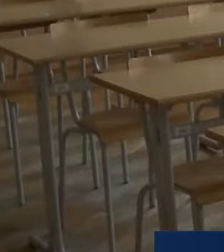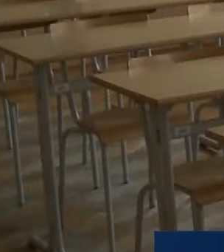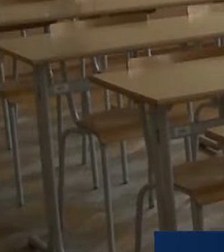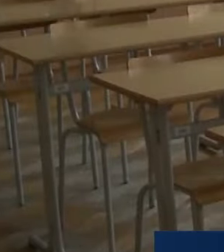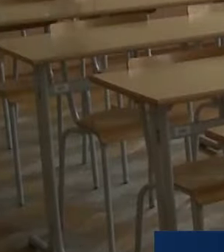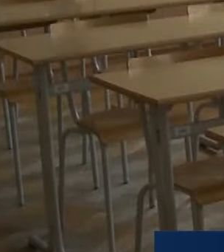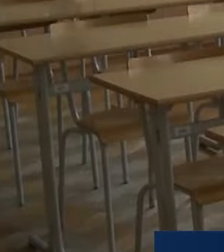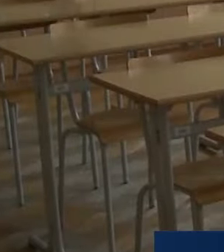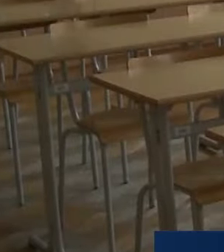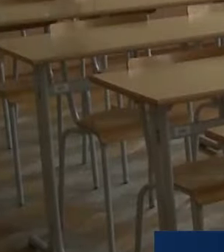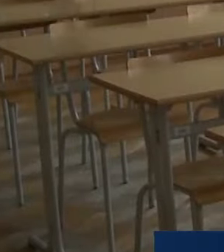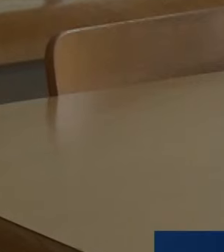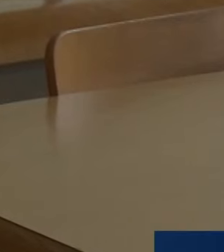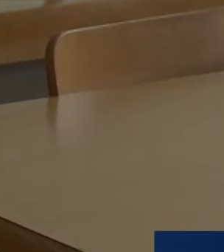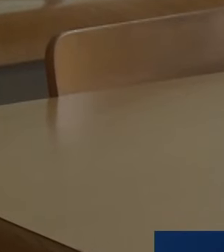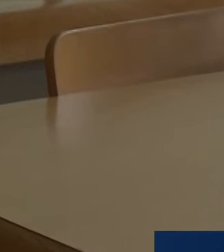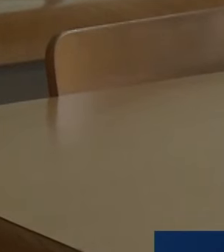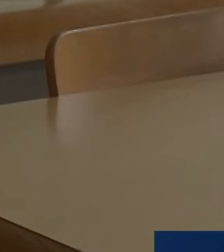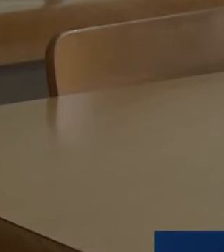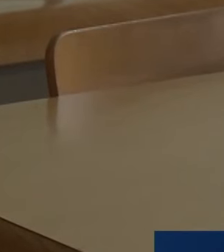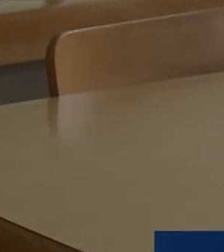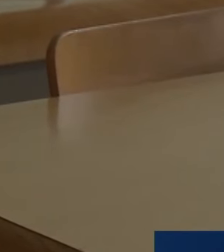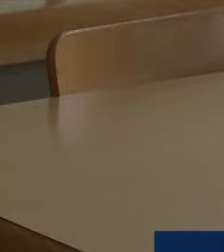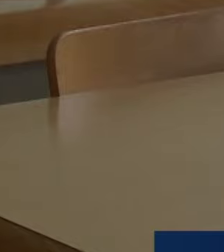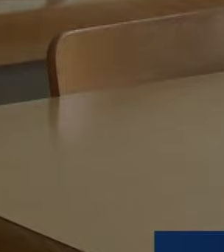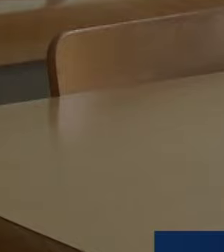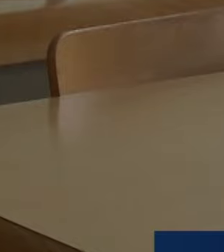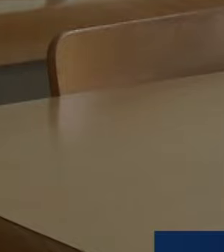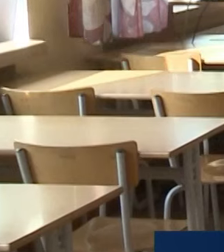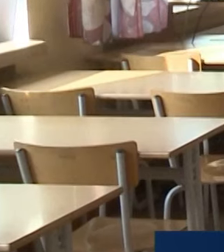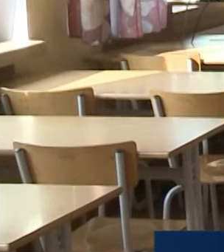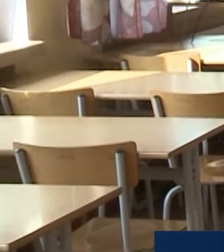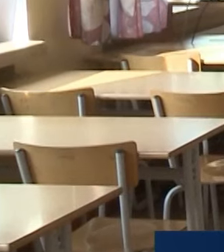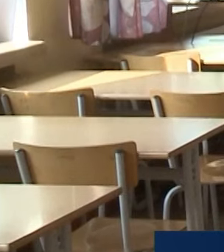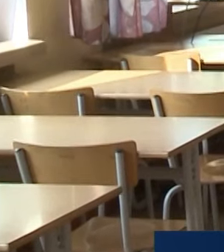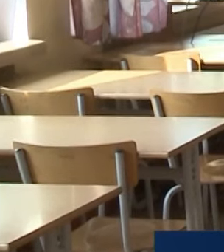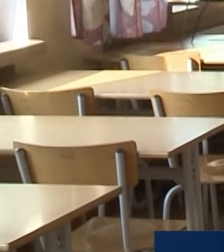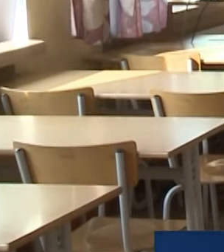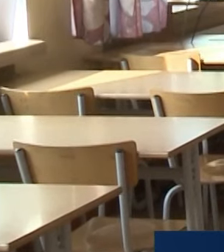Od 1 kwietnia uczniowie nie będą musieli odrabiać prac domowych.